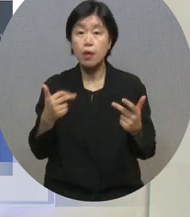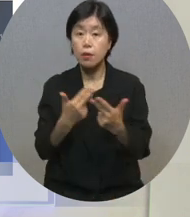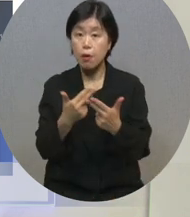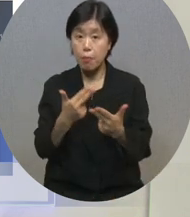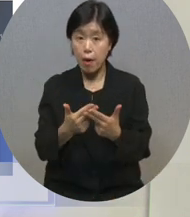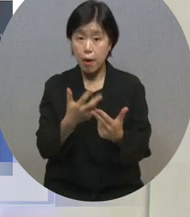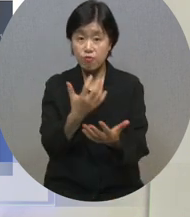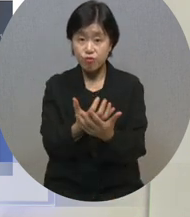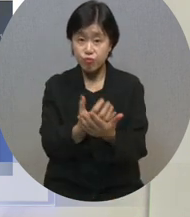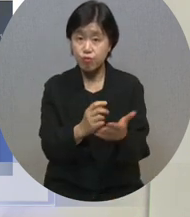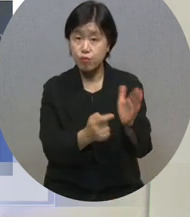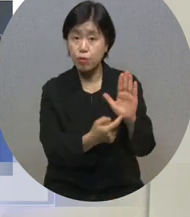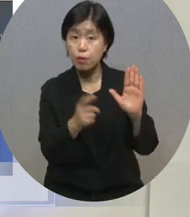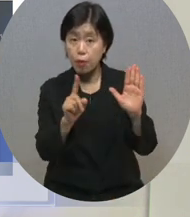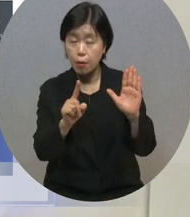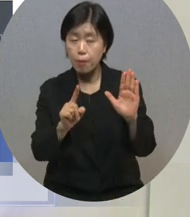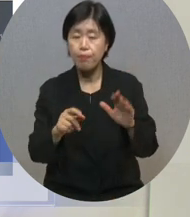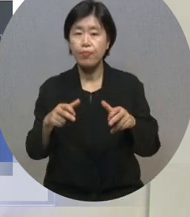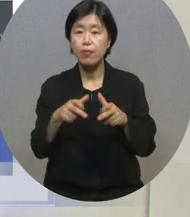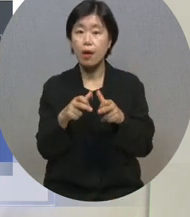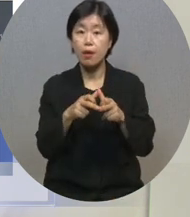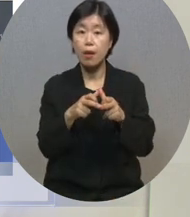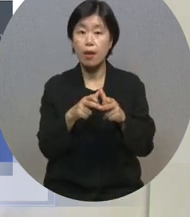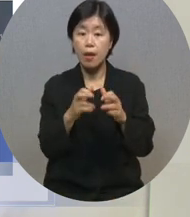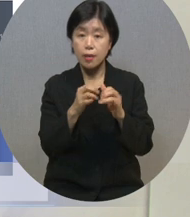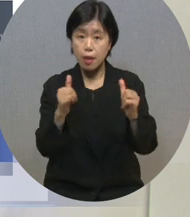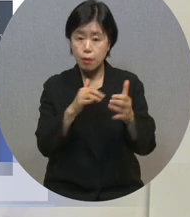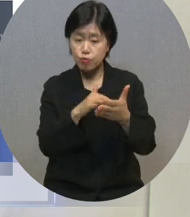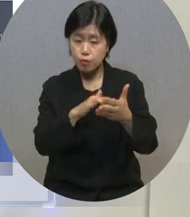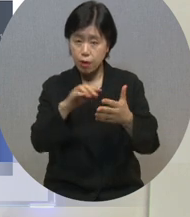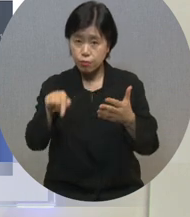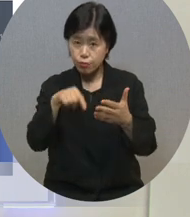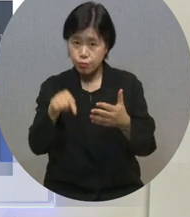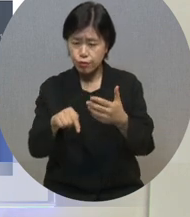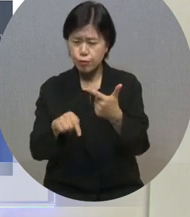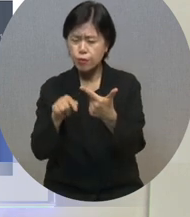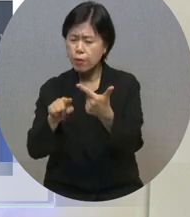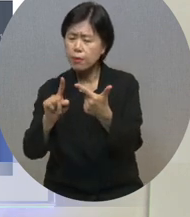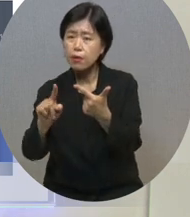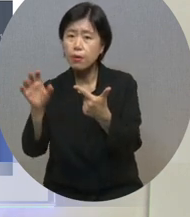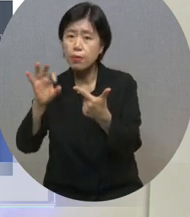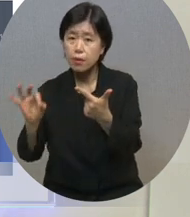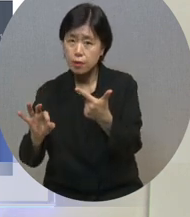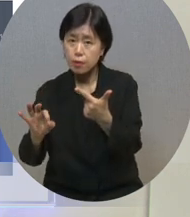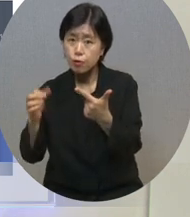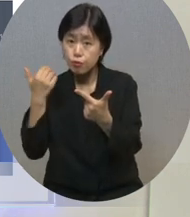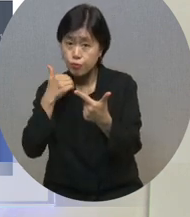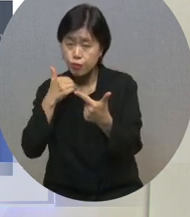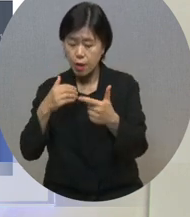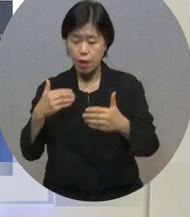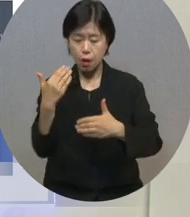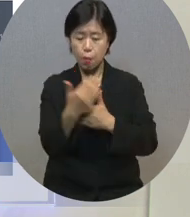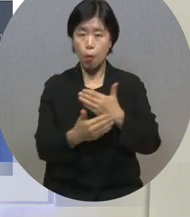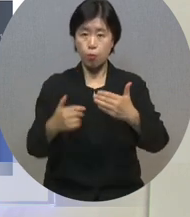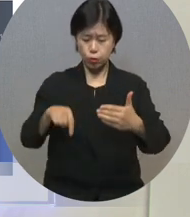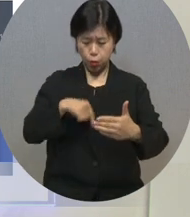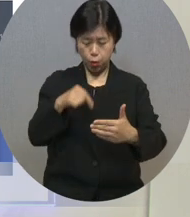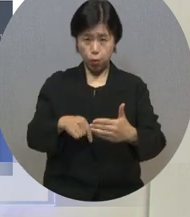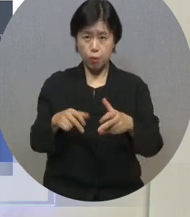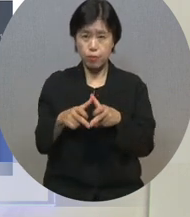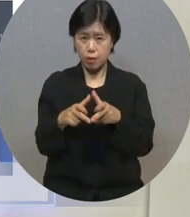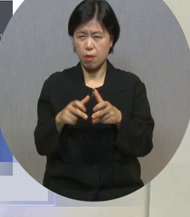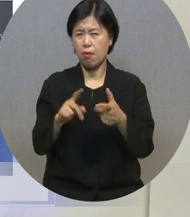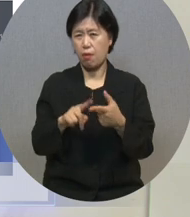발간한 리포트는 장애인구의 약 6.1%에 해당하는 이 내부기관 장애인들의 이야기와